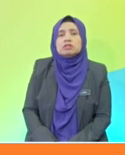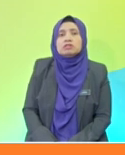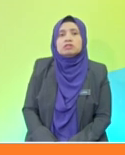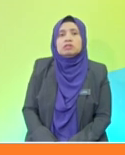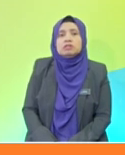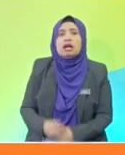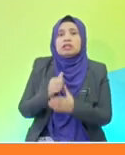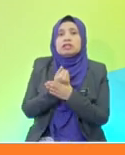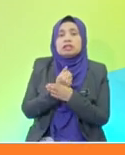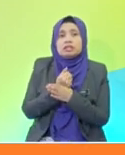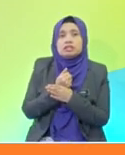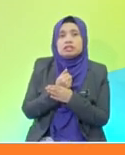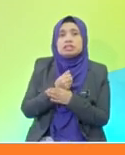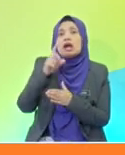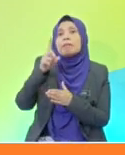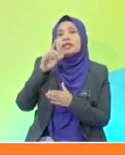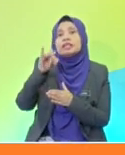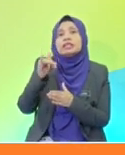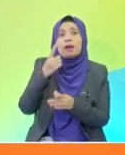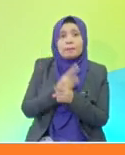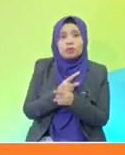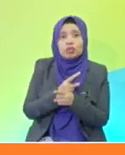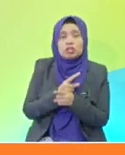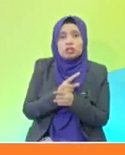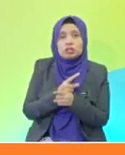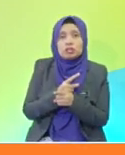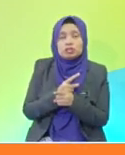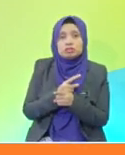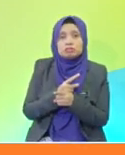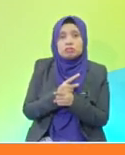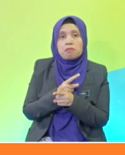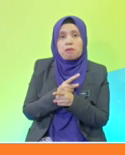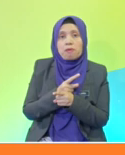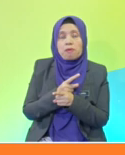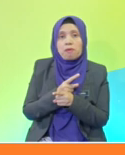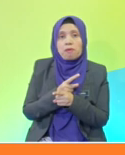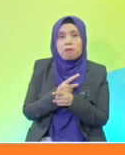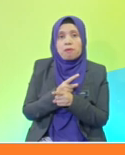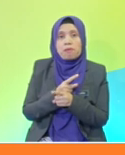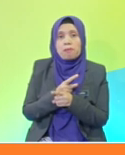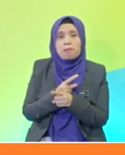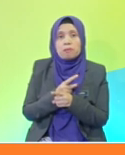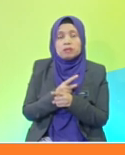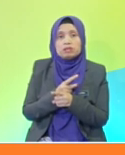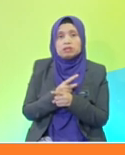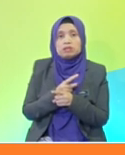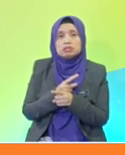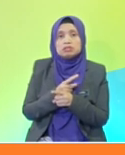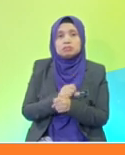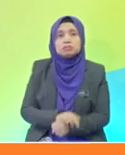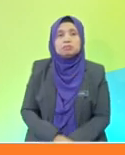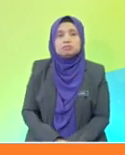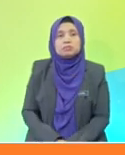antara yang berikut yang manakah betul diantara berikut saja antara berikut yang manakah betul di mana